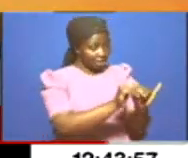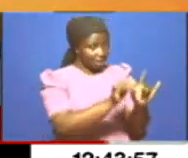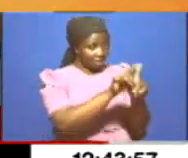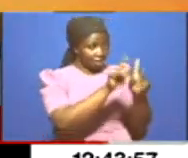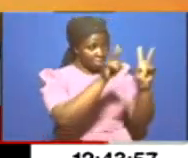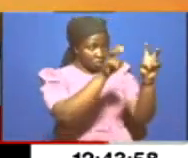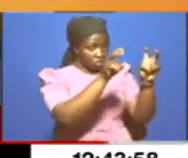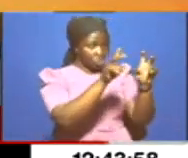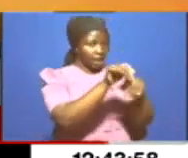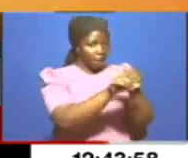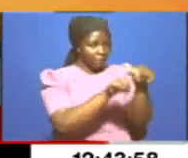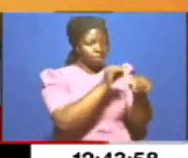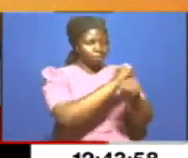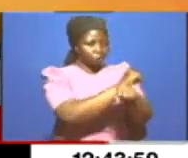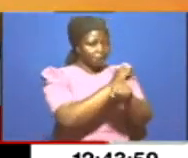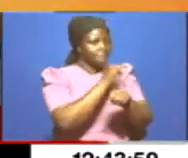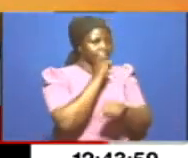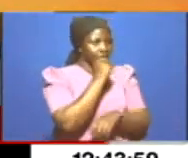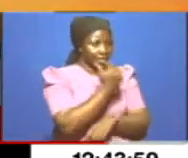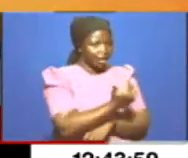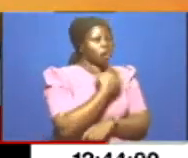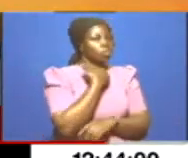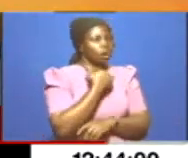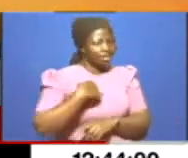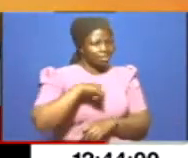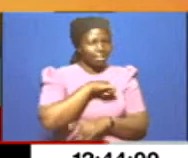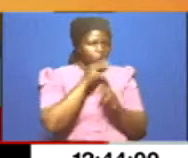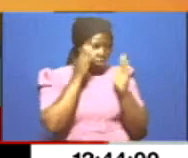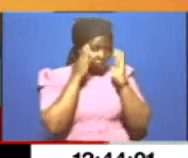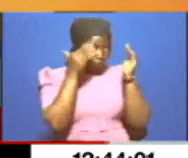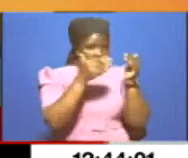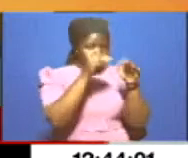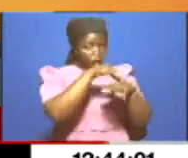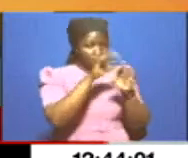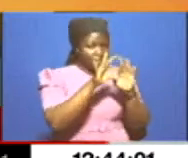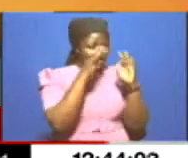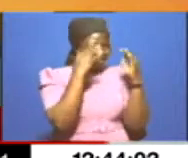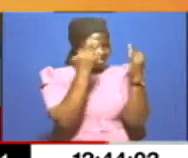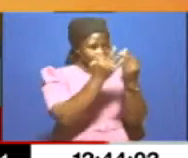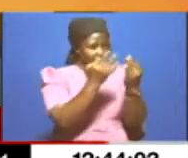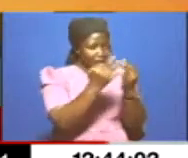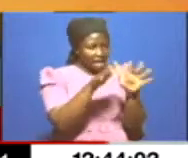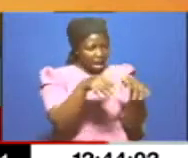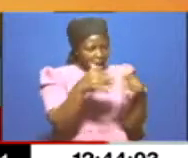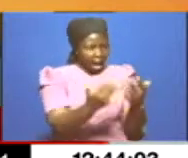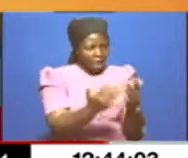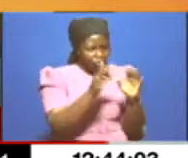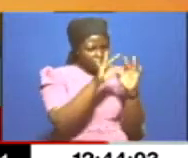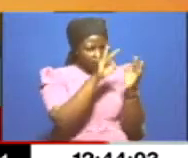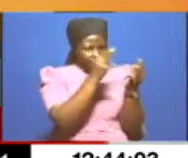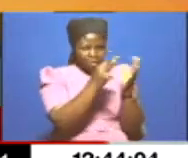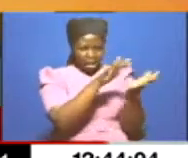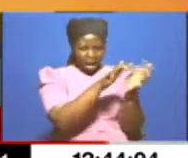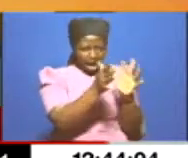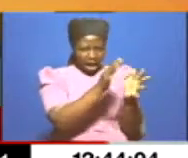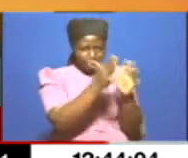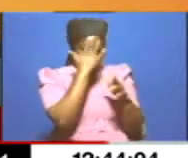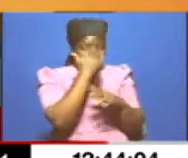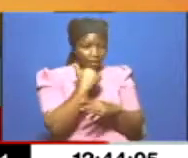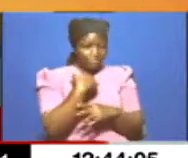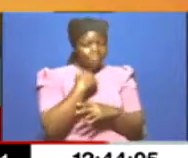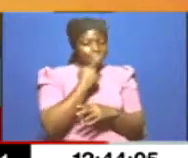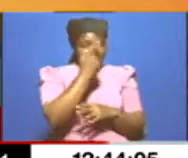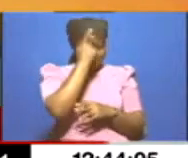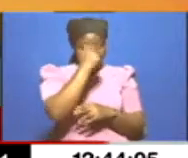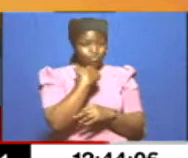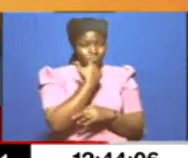kumlinda yule mtoto wa kiume, ningependa tuangazie masuala ya familia ama familia jinsi ambavyo ilivyo. Manake kuna wale wazazi ambao utapata